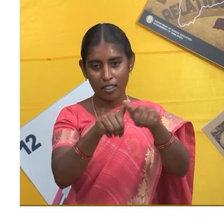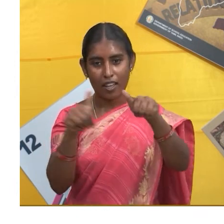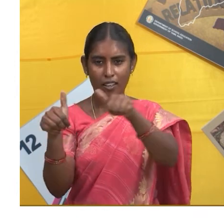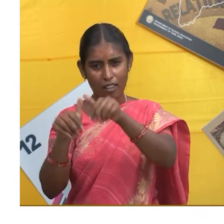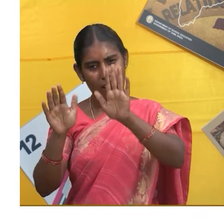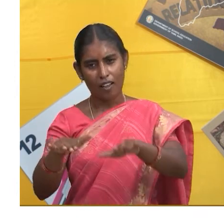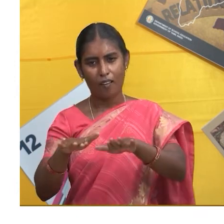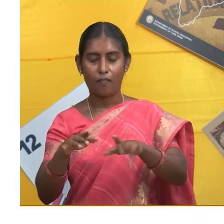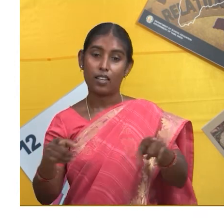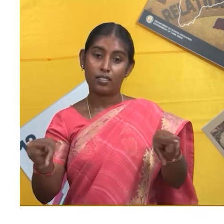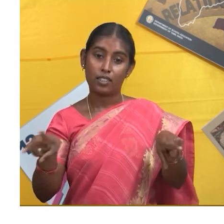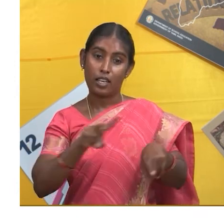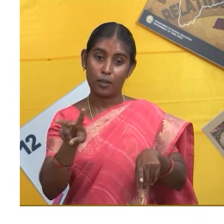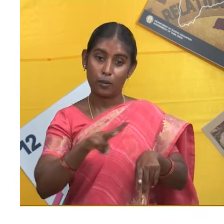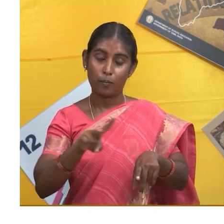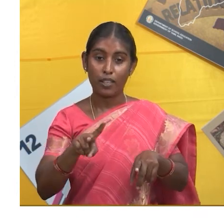labи kwest